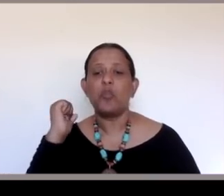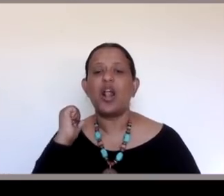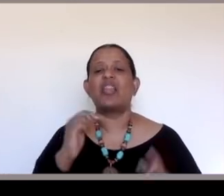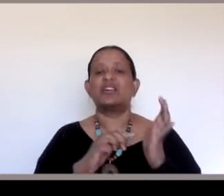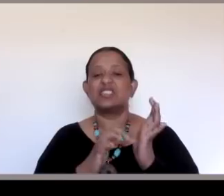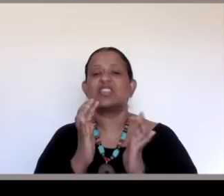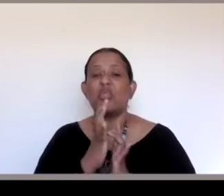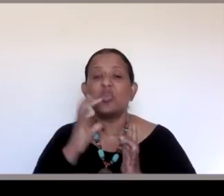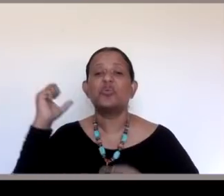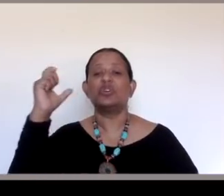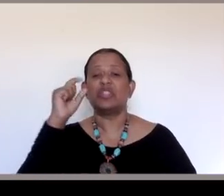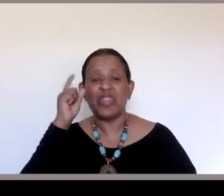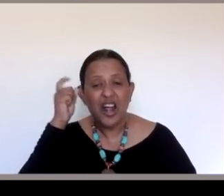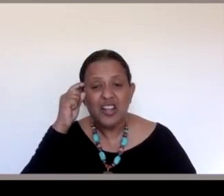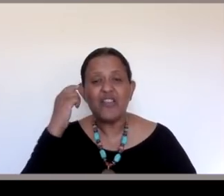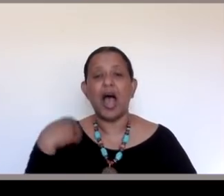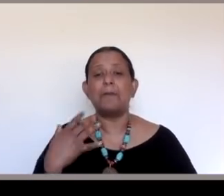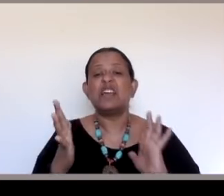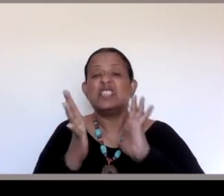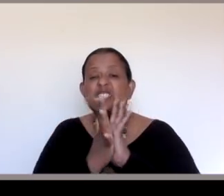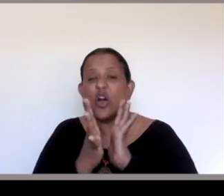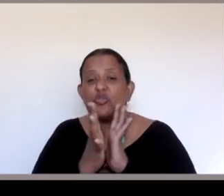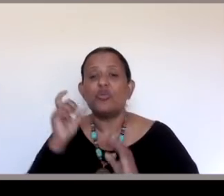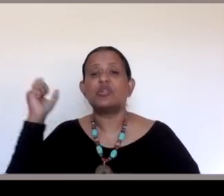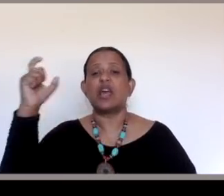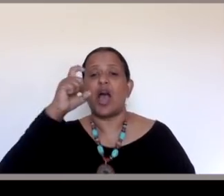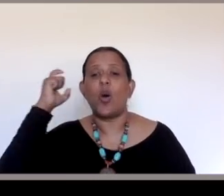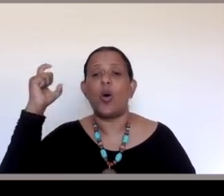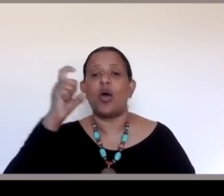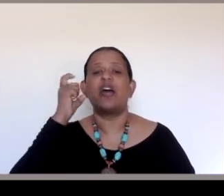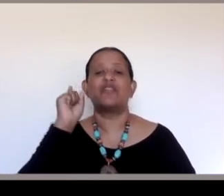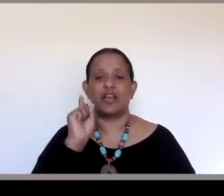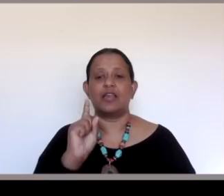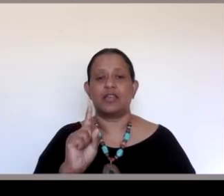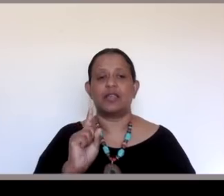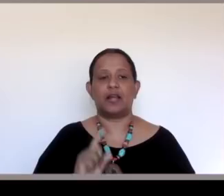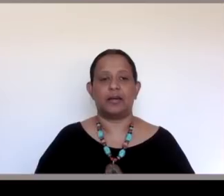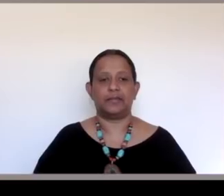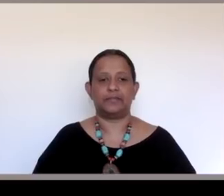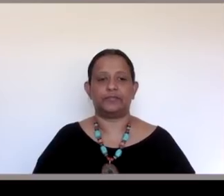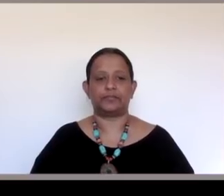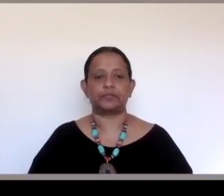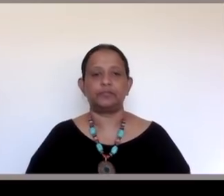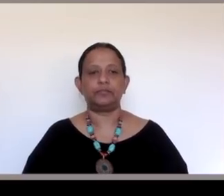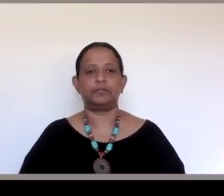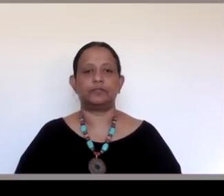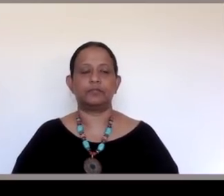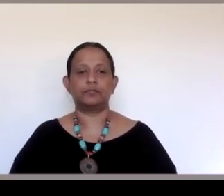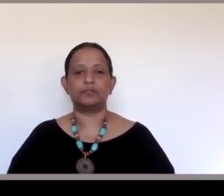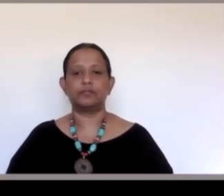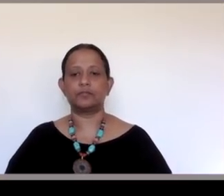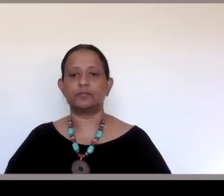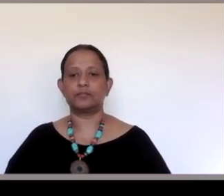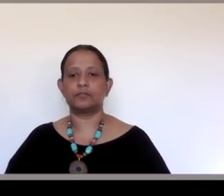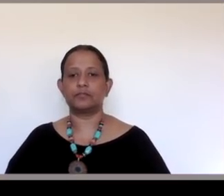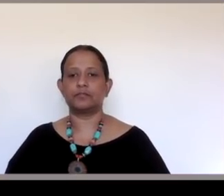पहे तुण मत अधिकार मूं वसन पन वसन दिलिंदो आशीर्वाद